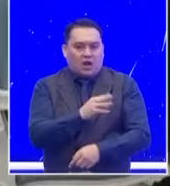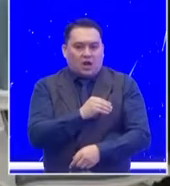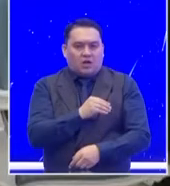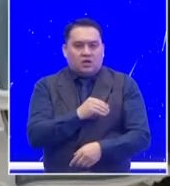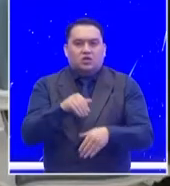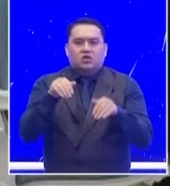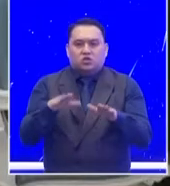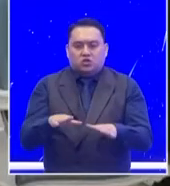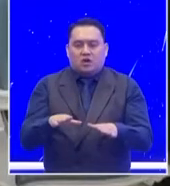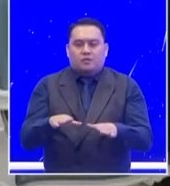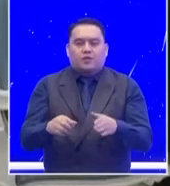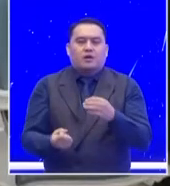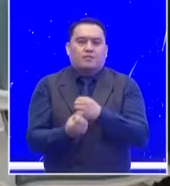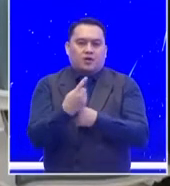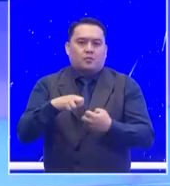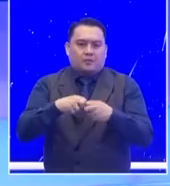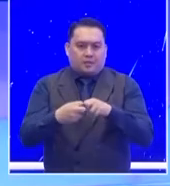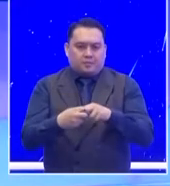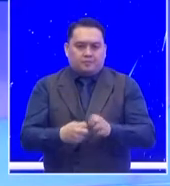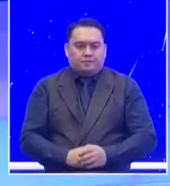для решения возникших проблем.